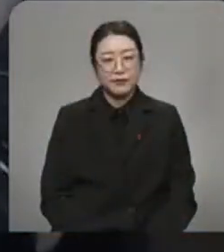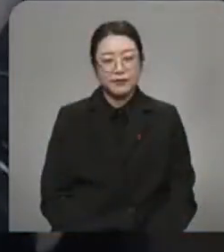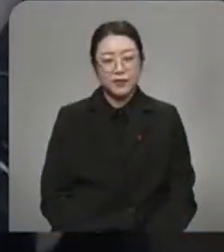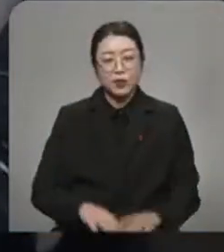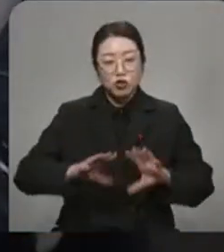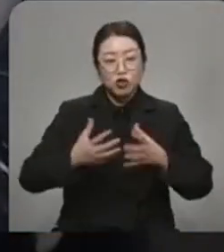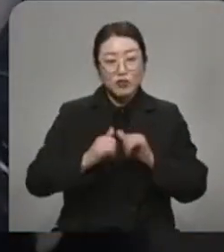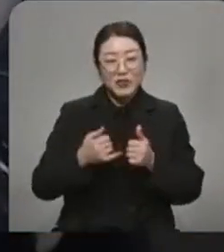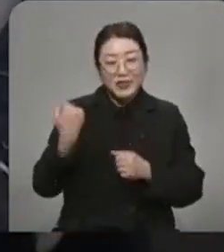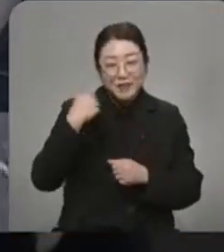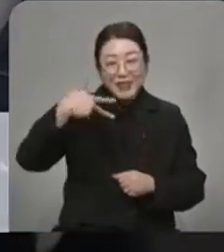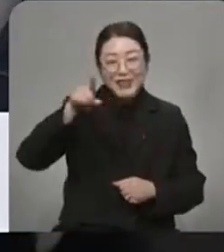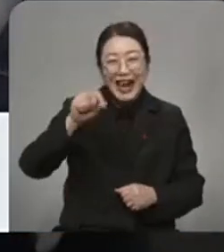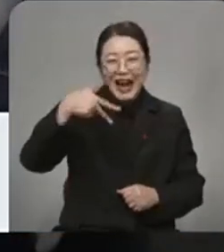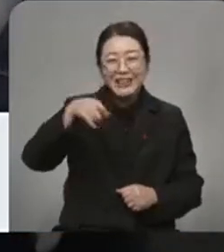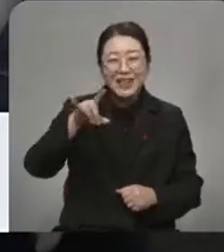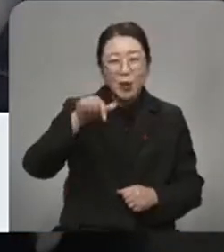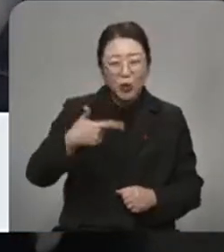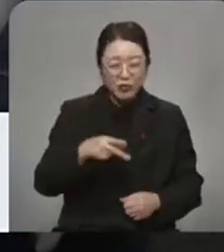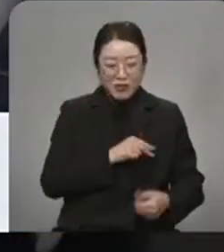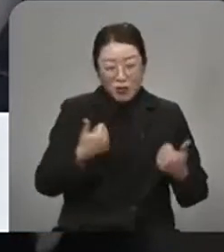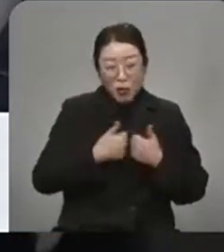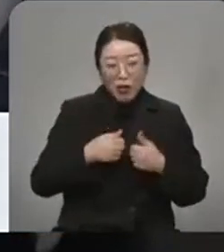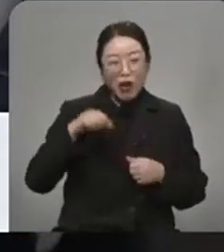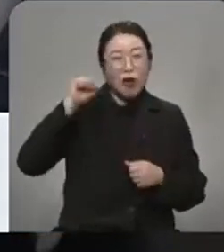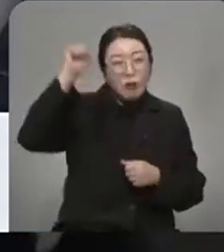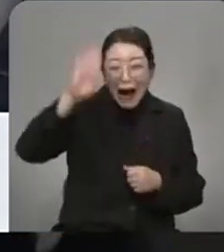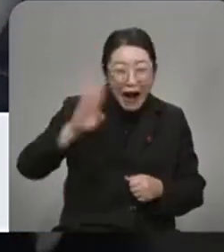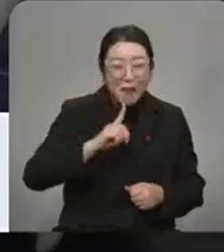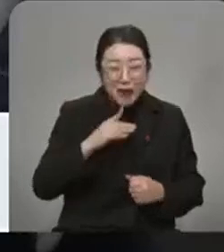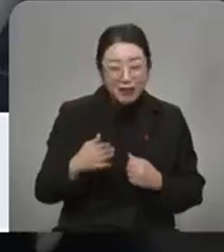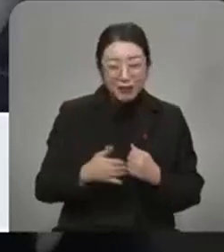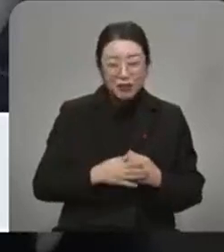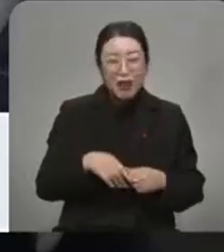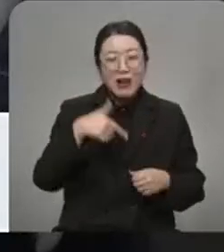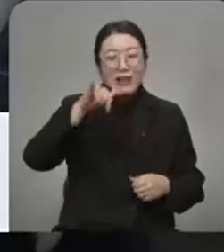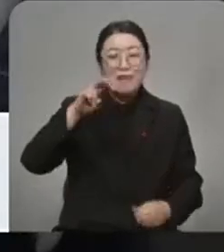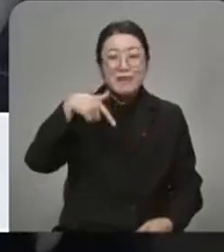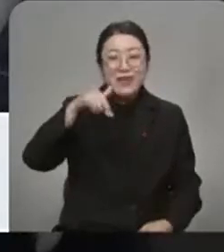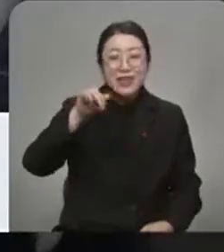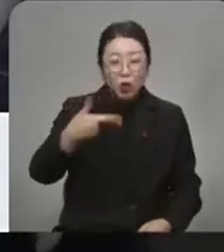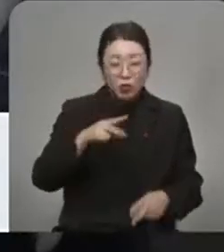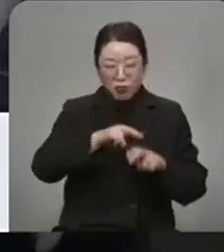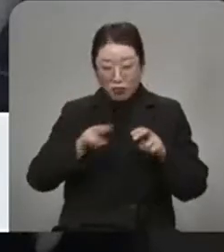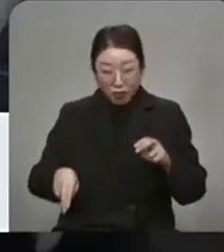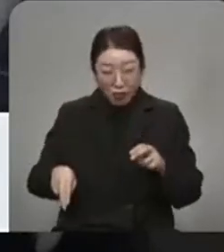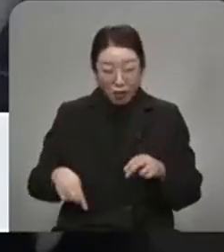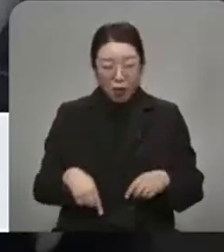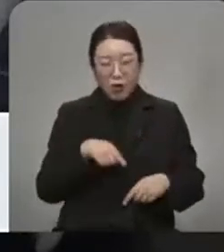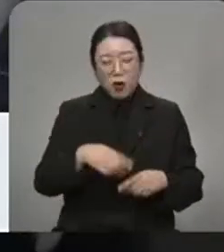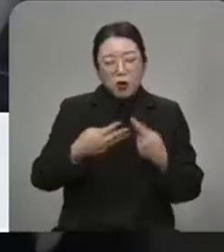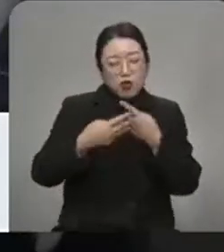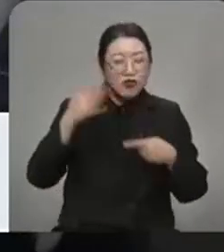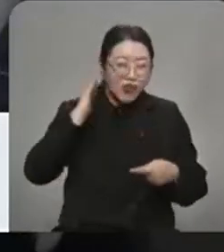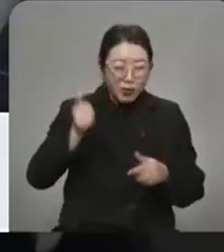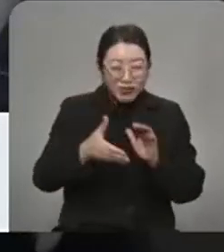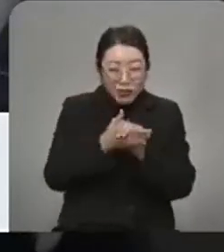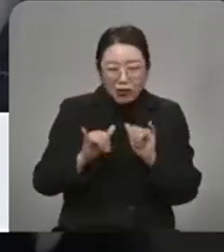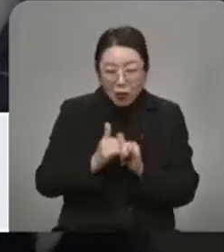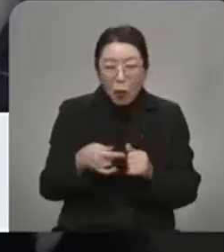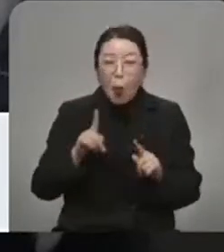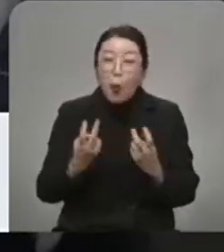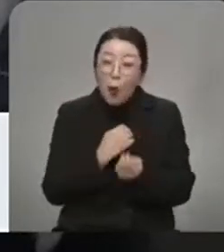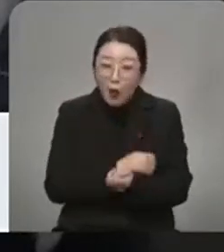국민의 힘 장재원 의원의 불출마 선언에 이어 김기헌 대표가 사퇴하면서 당 중진과 친유 의원들의 행보에 관심이